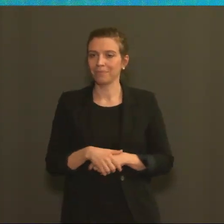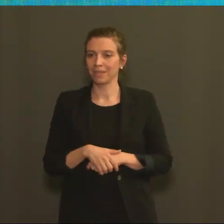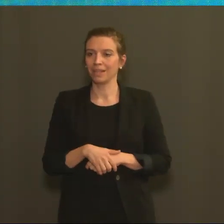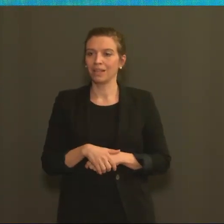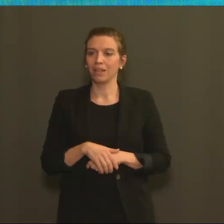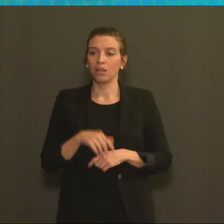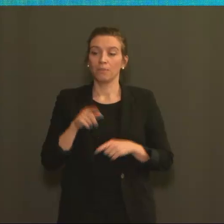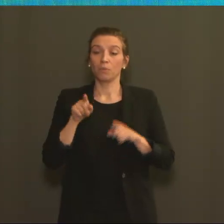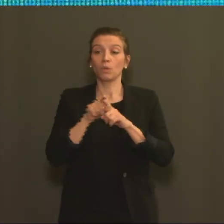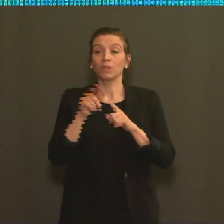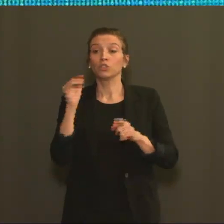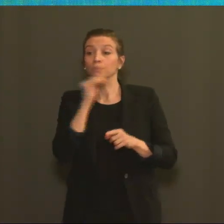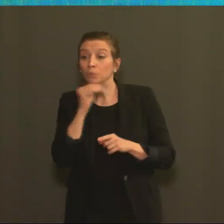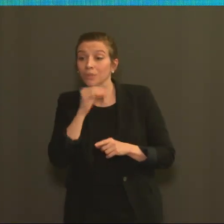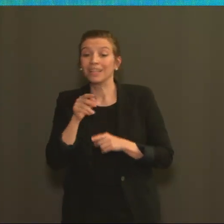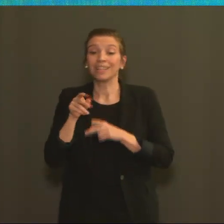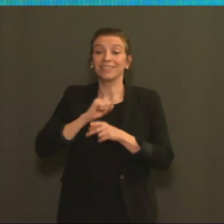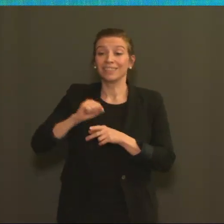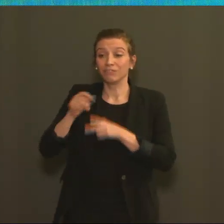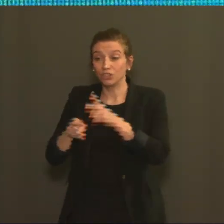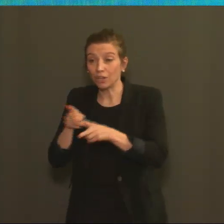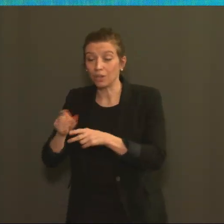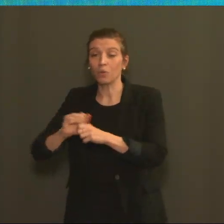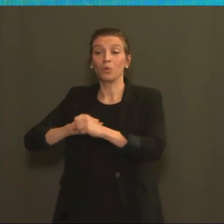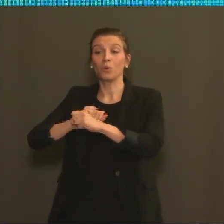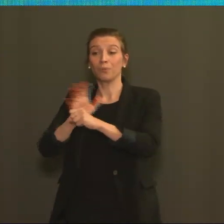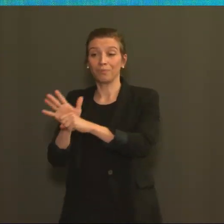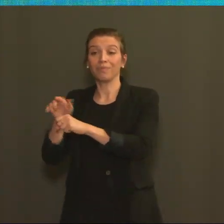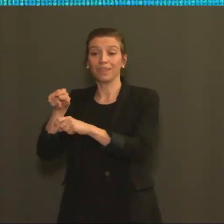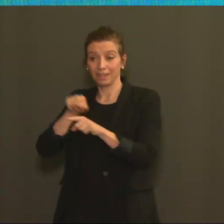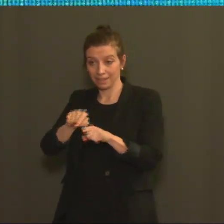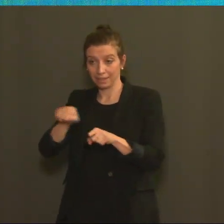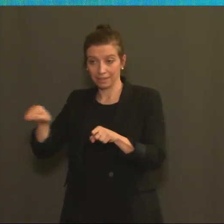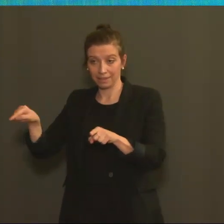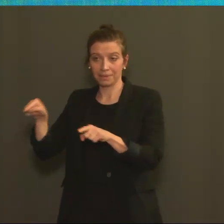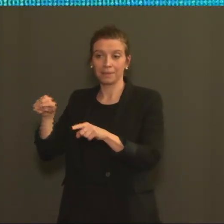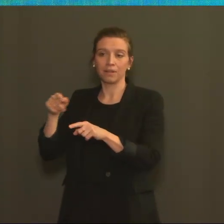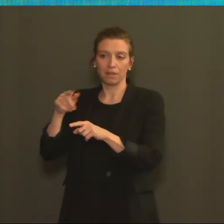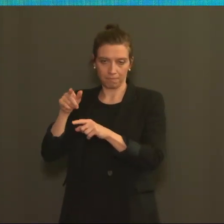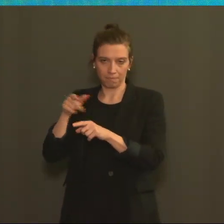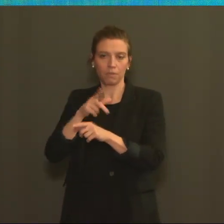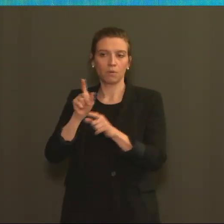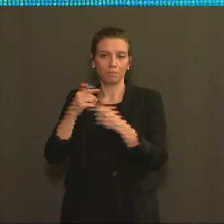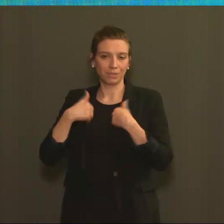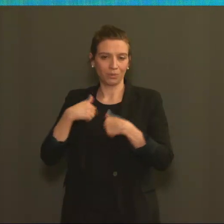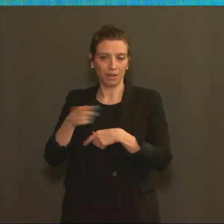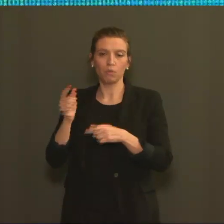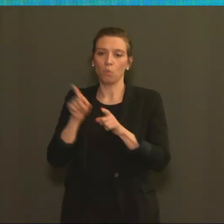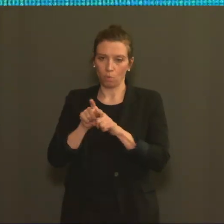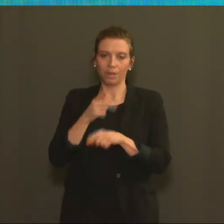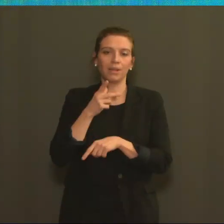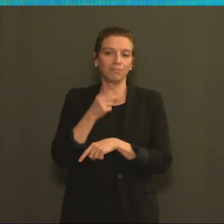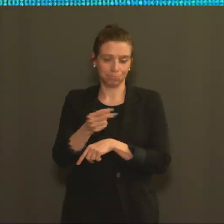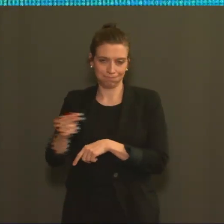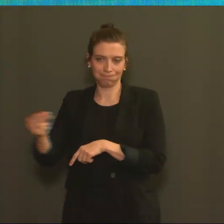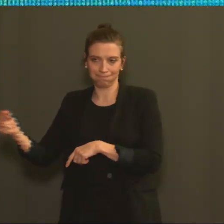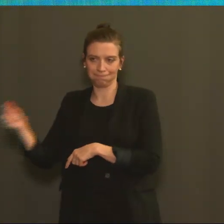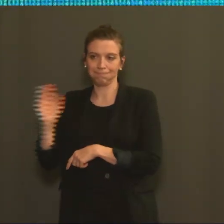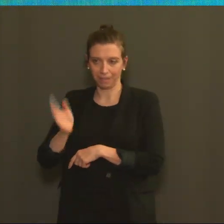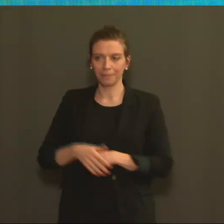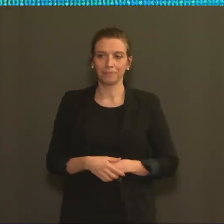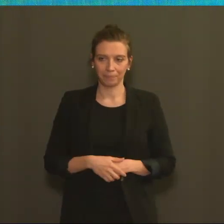zorgen en ook de covert afdelingen daarnaast zal ik deze week het moderne vaccin voor de eerste maal